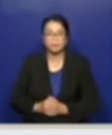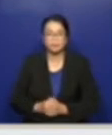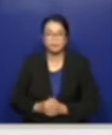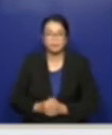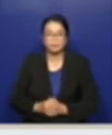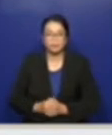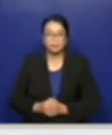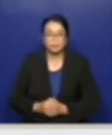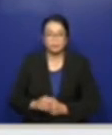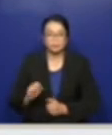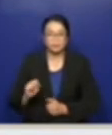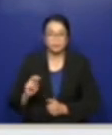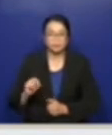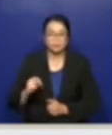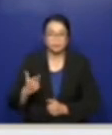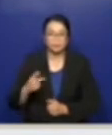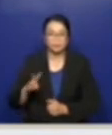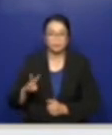ท่านสงวนครับ